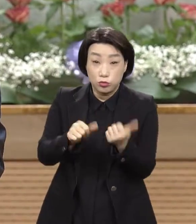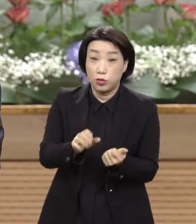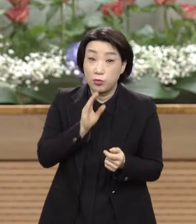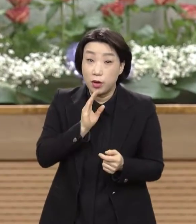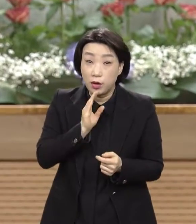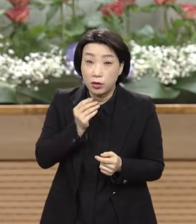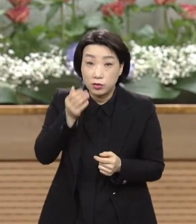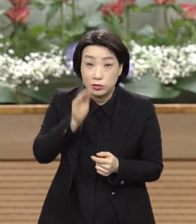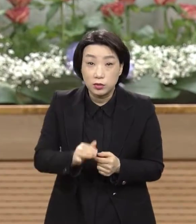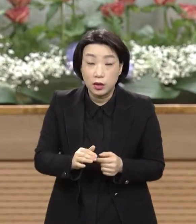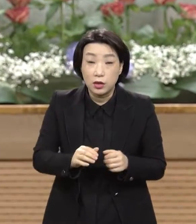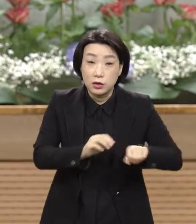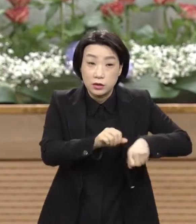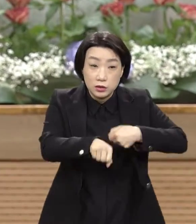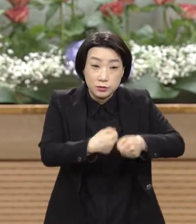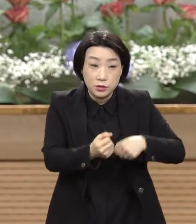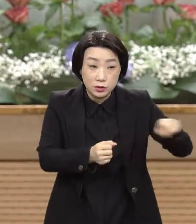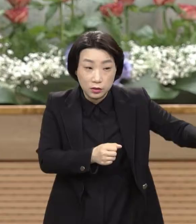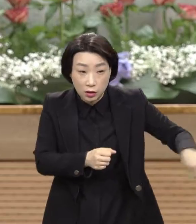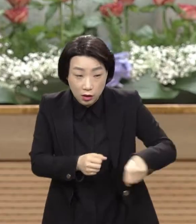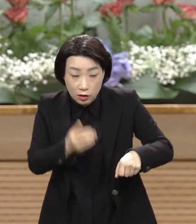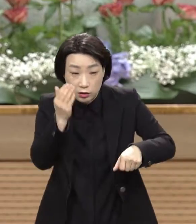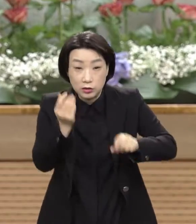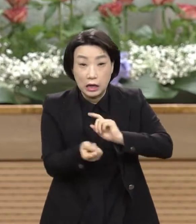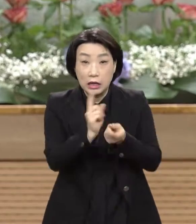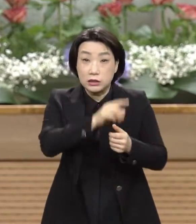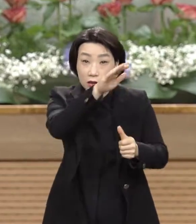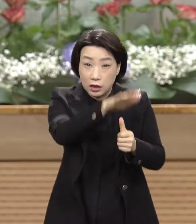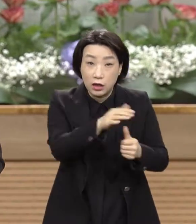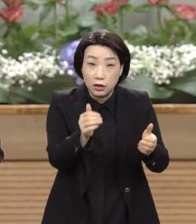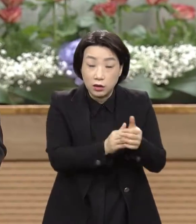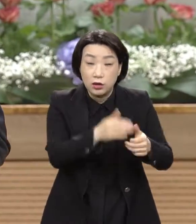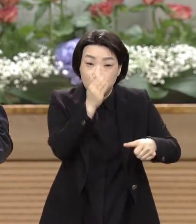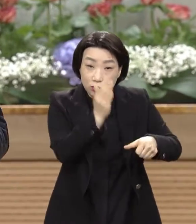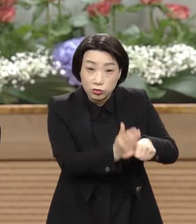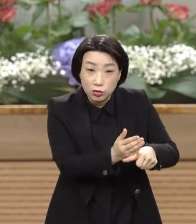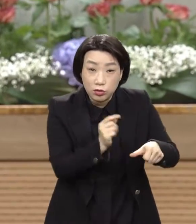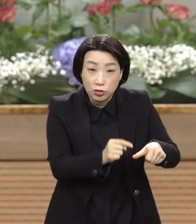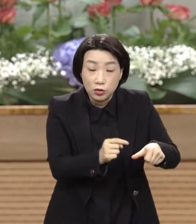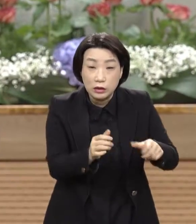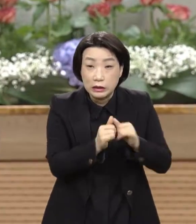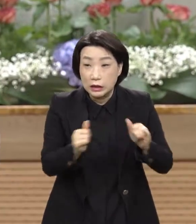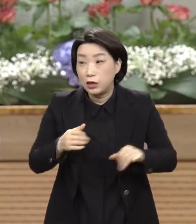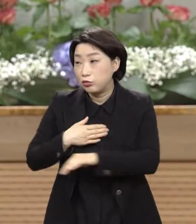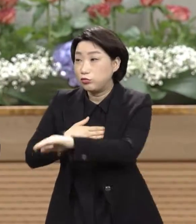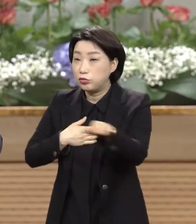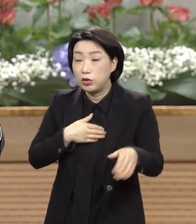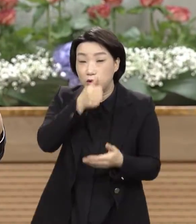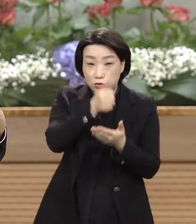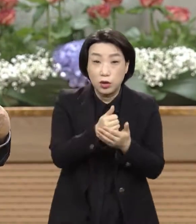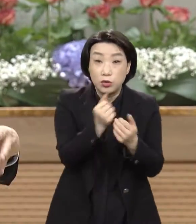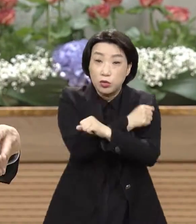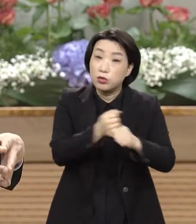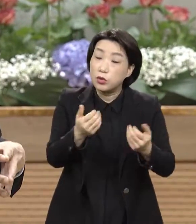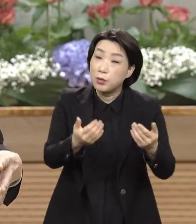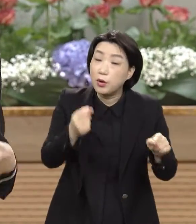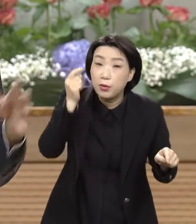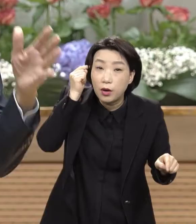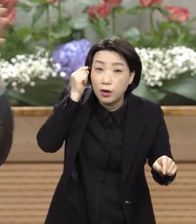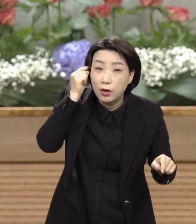되는데 짐승이 대신 죽어서 인간을 죄에서 용서받게